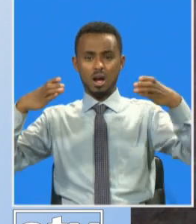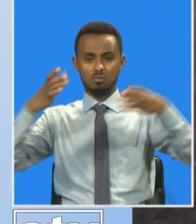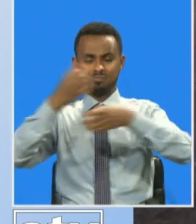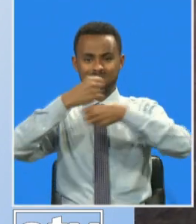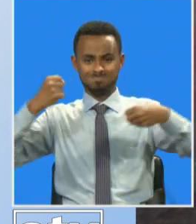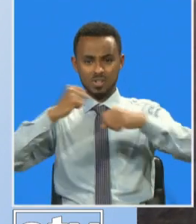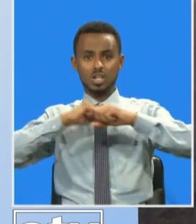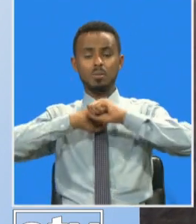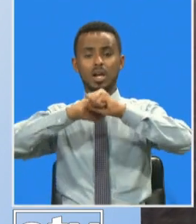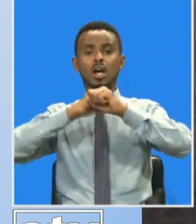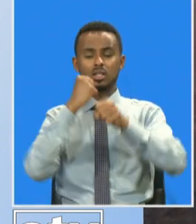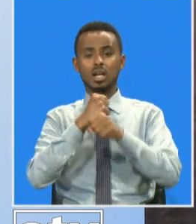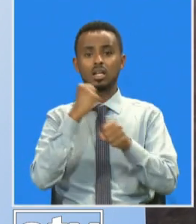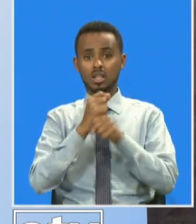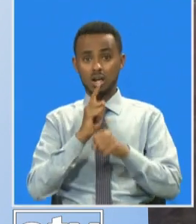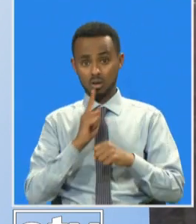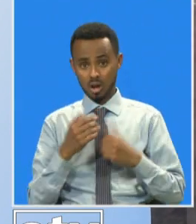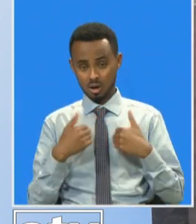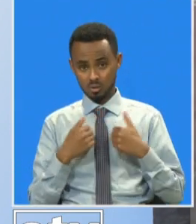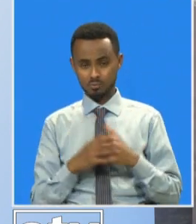ሀይት የመጨመር ስራዎችን ሰርተናል።